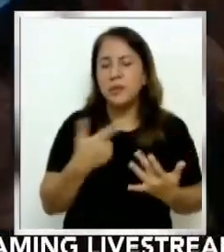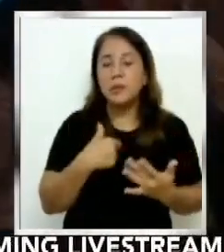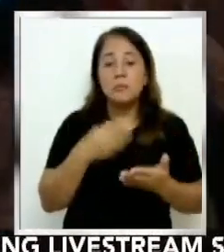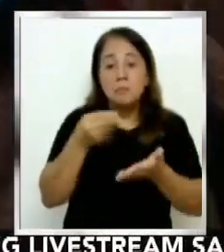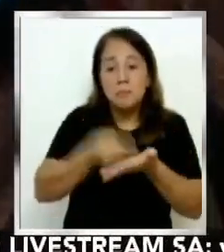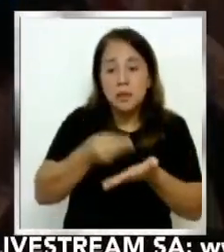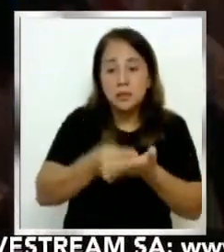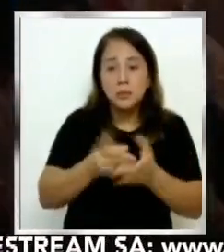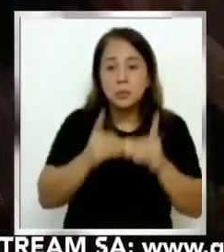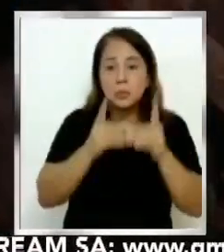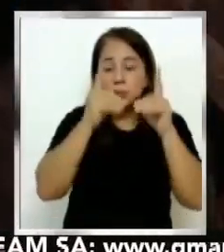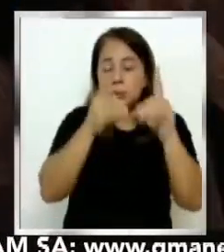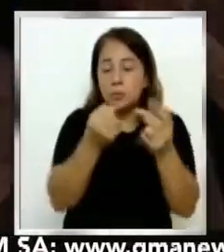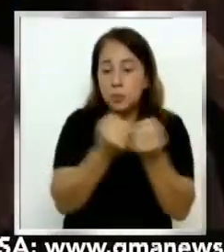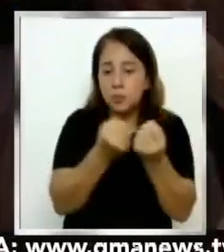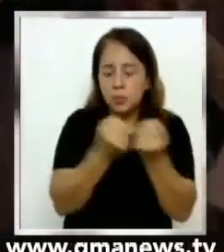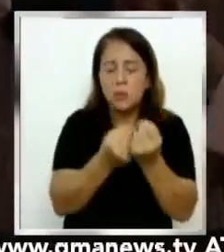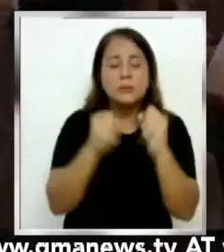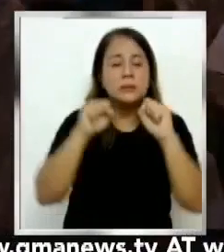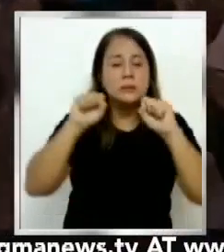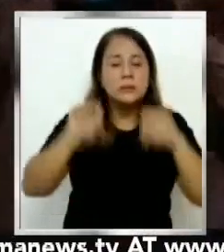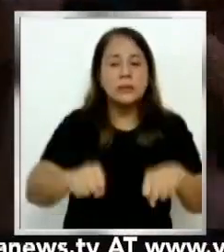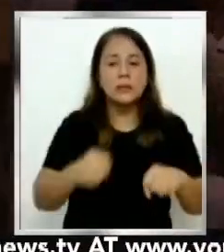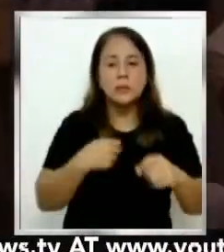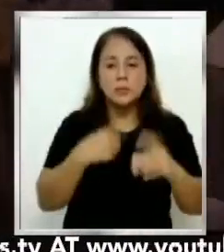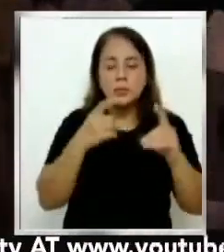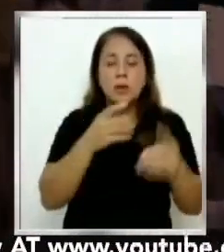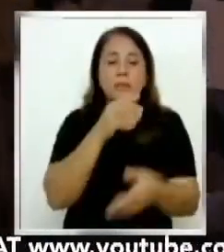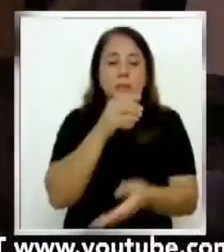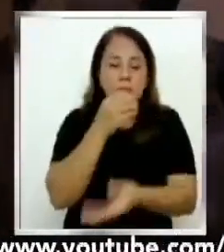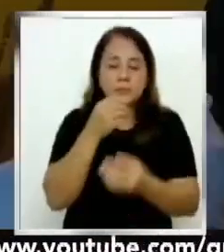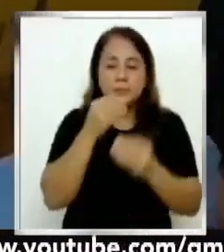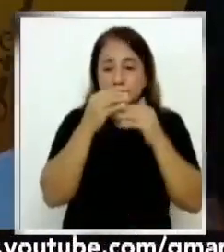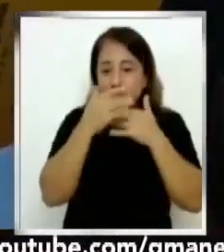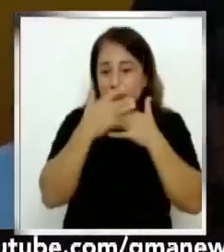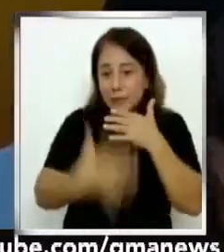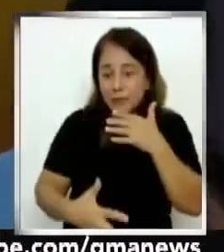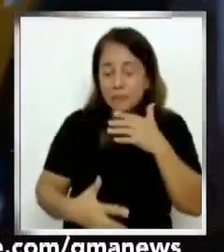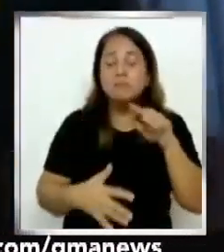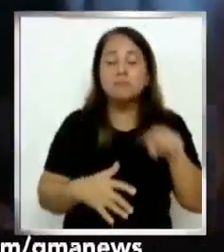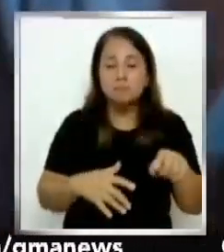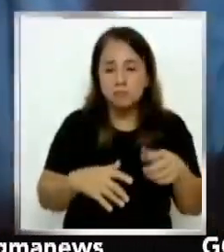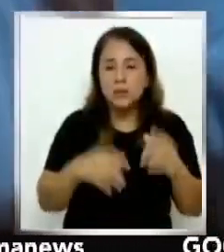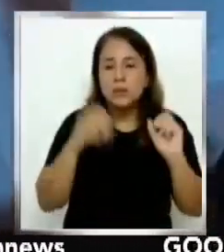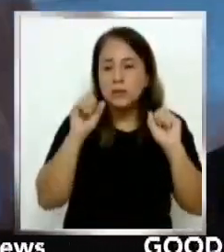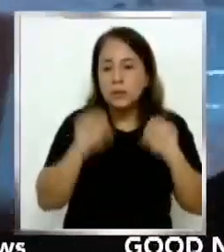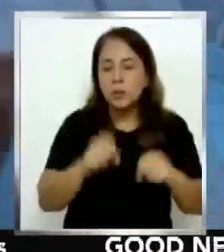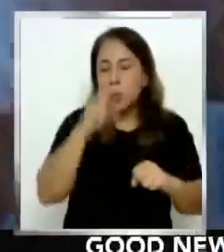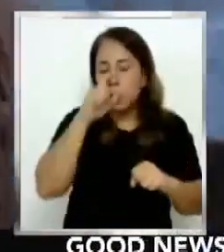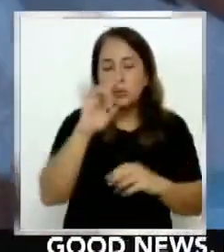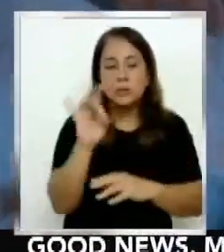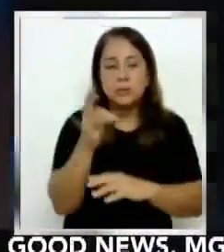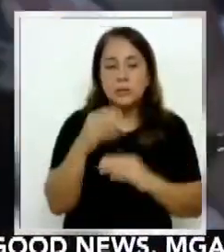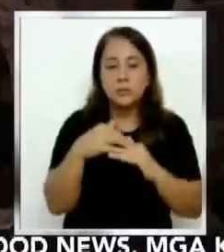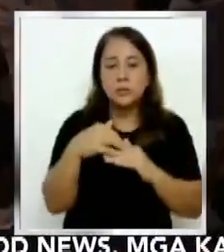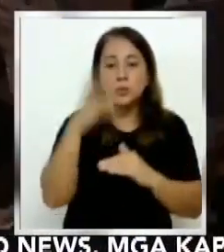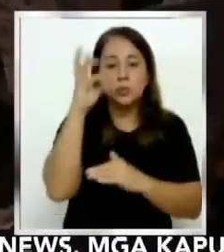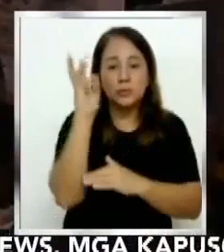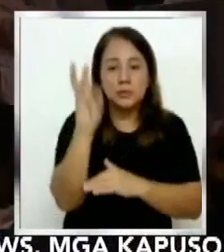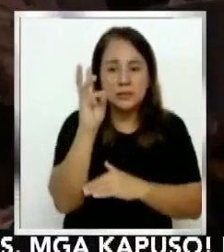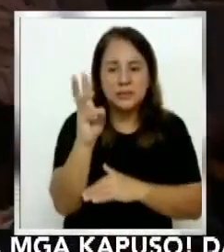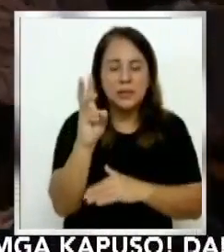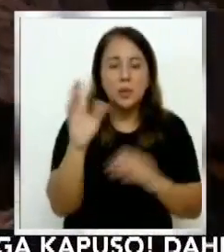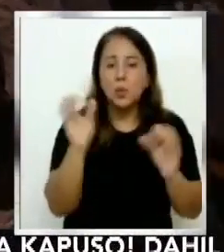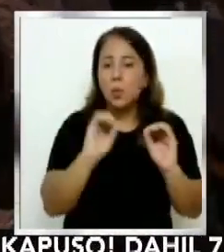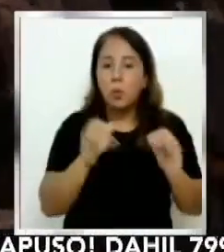suporta, maaari rin mag-donate ng dugo sa PGH Blood Bank ang mga 18 years old hanggang 60 years old na walang karamdaman